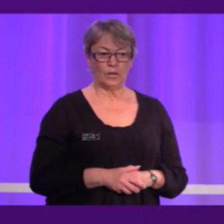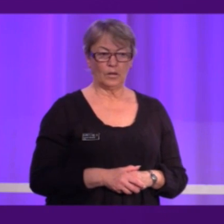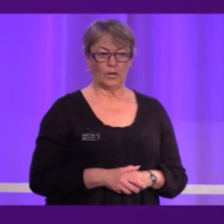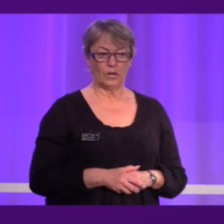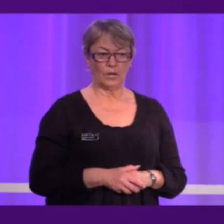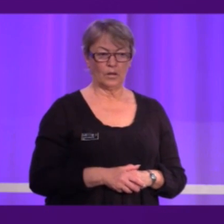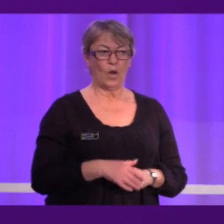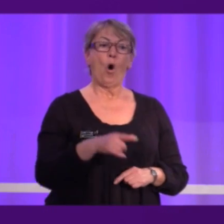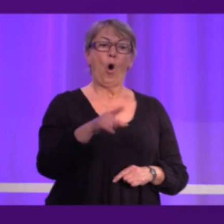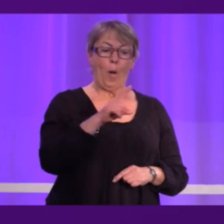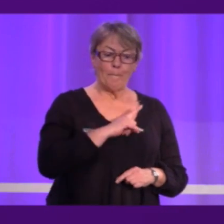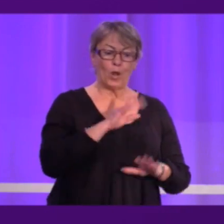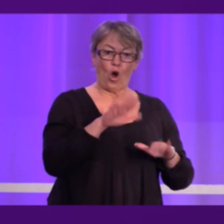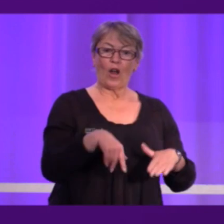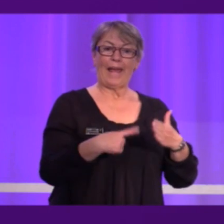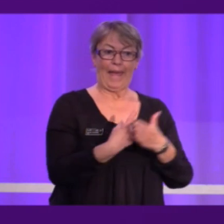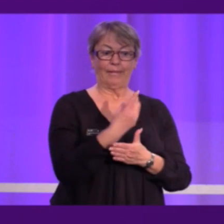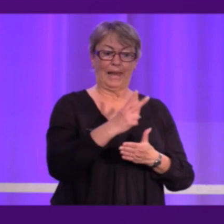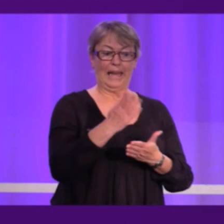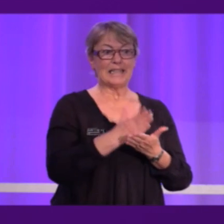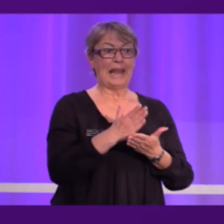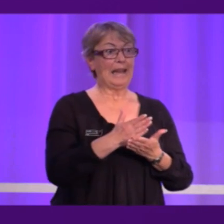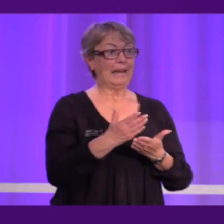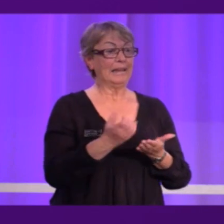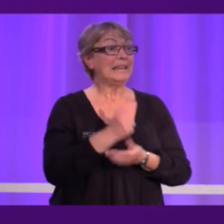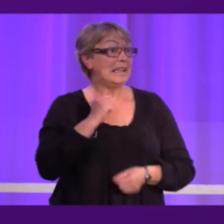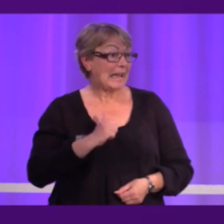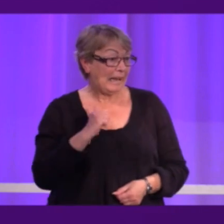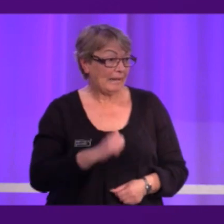För mycket har ju hänt när det gäller tillgänglighet.